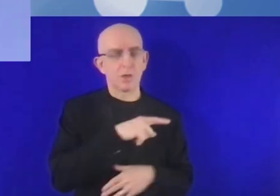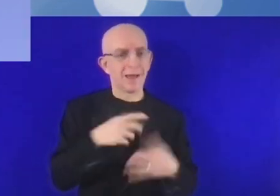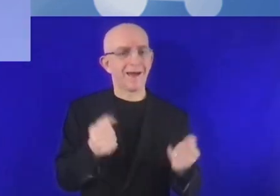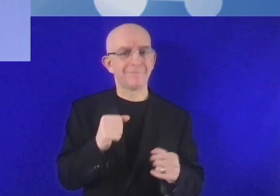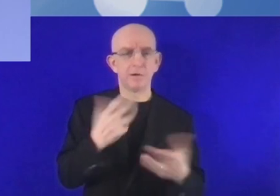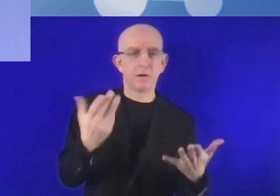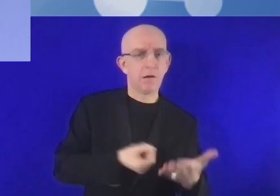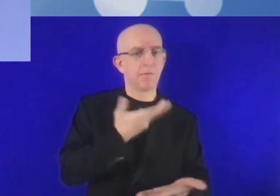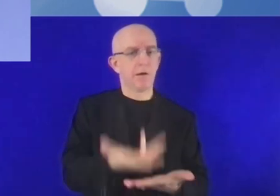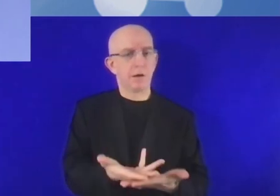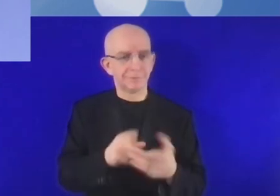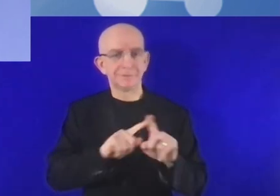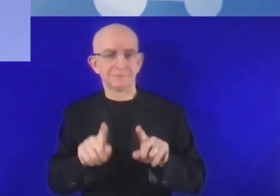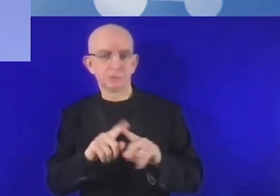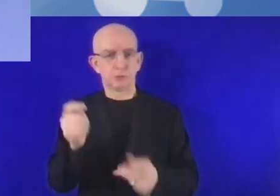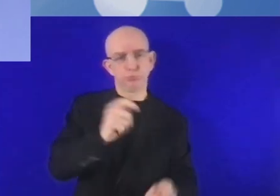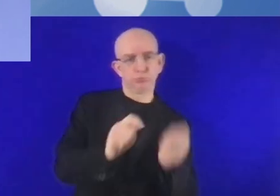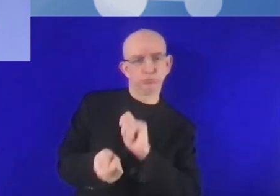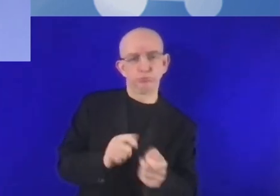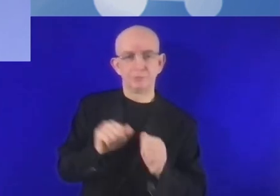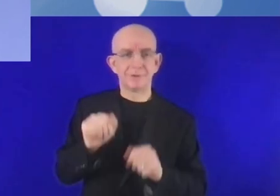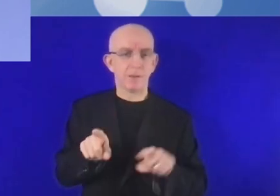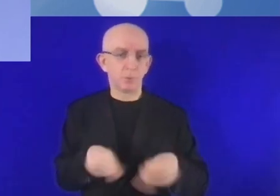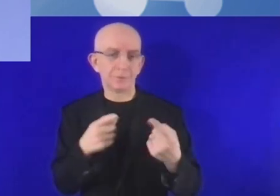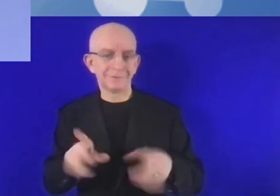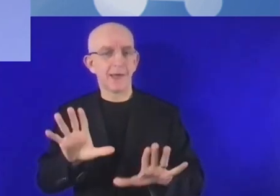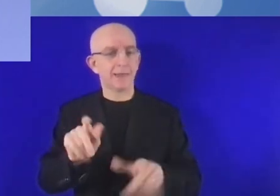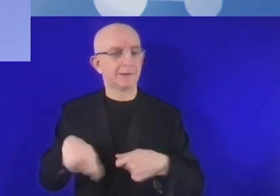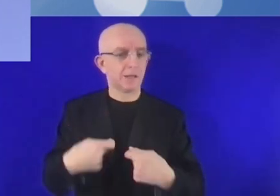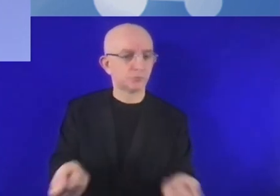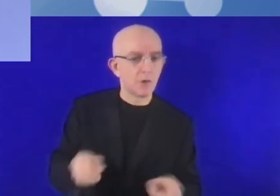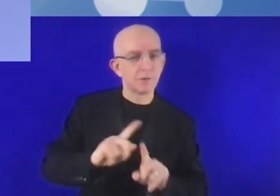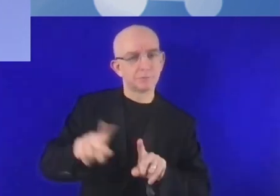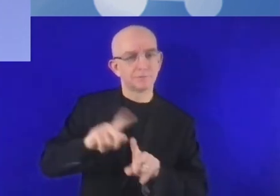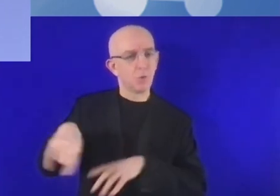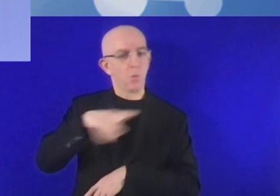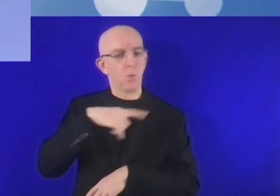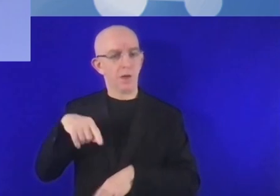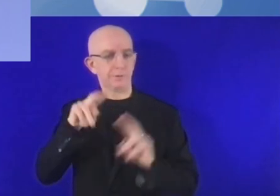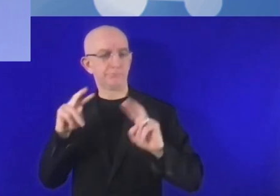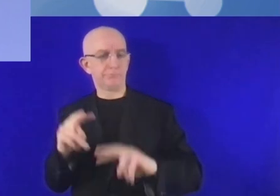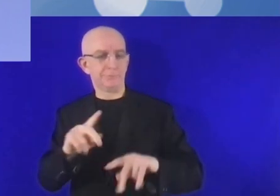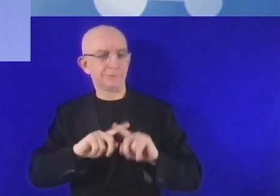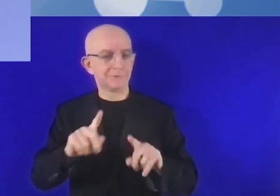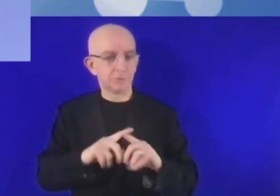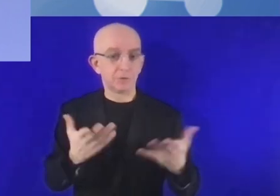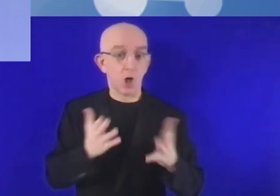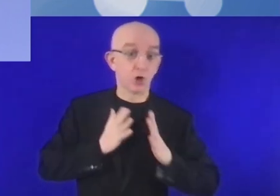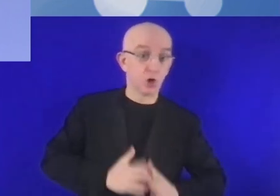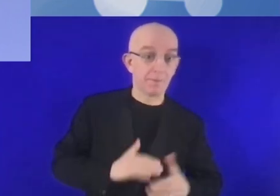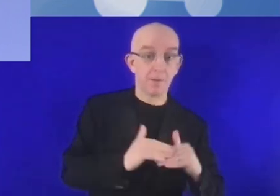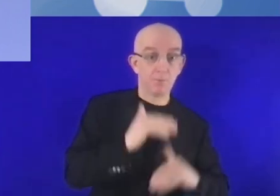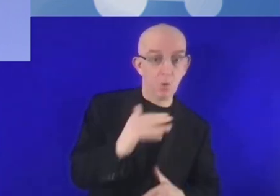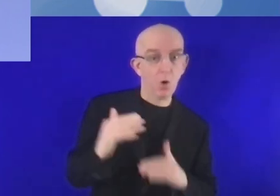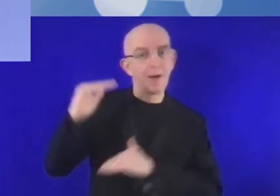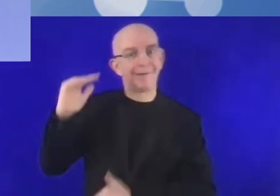coraz bardziej upodabniamy się do maszyn, jeżeli o to chodzi. Widzimy, że technologia się rozwija, sztuczna